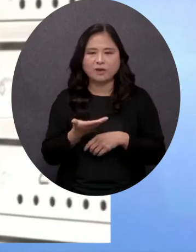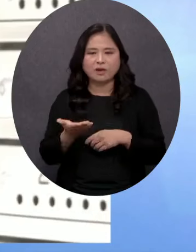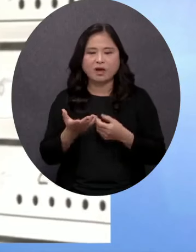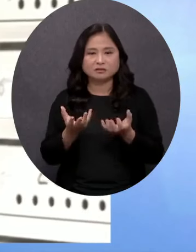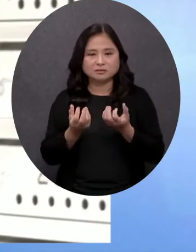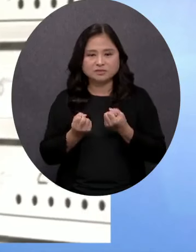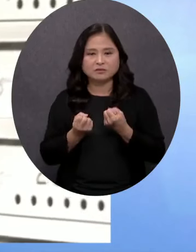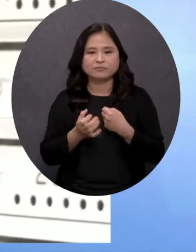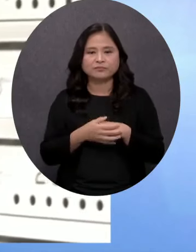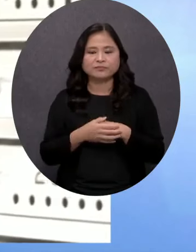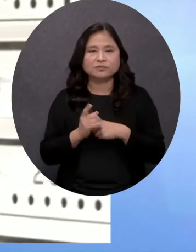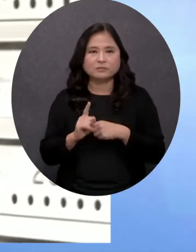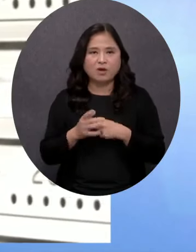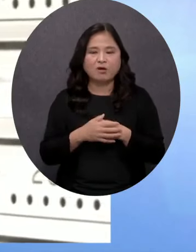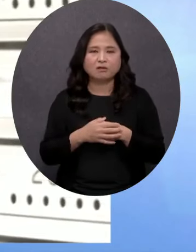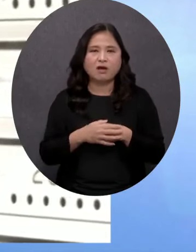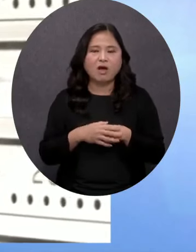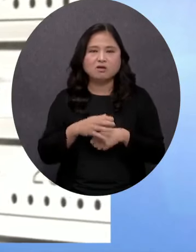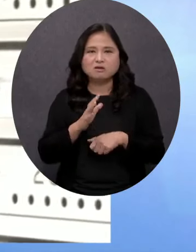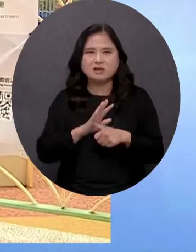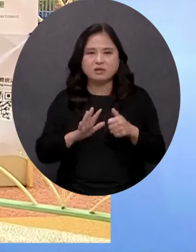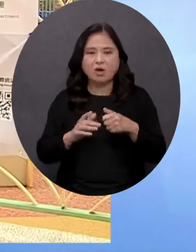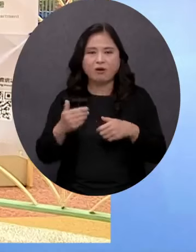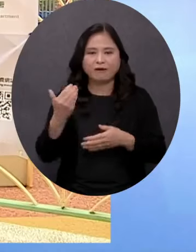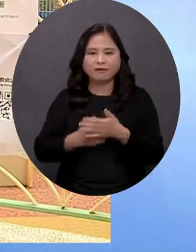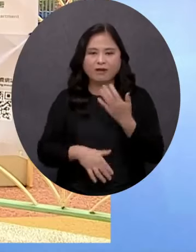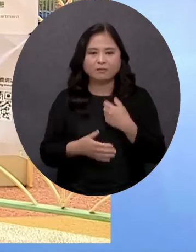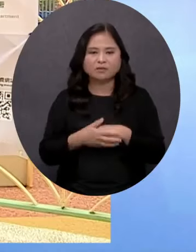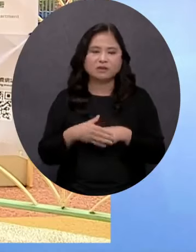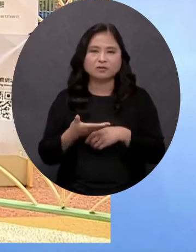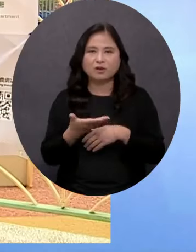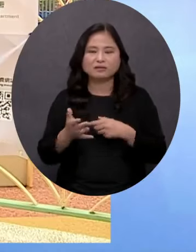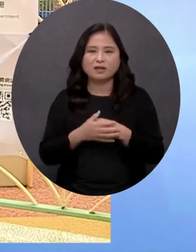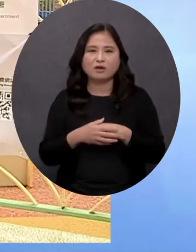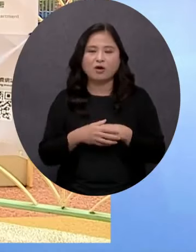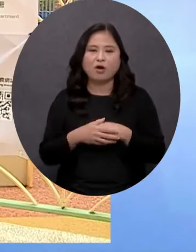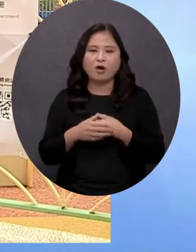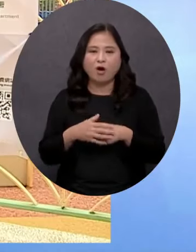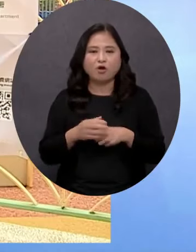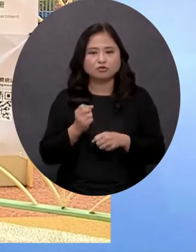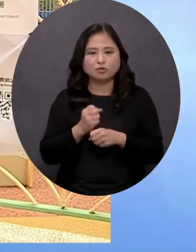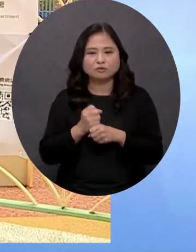受，令到大家比較上沒有那麼擾民，令到大家做起上來的時候是可以暢